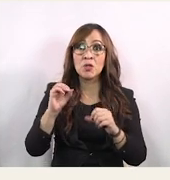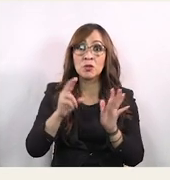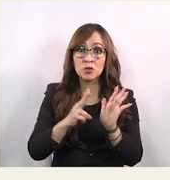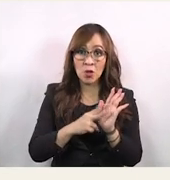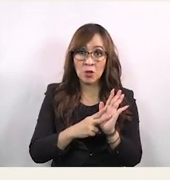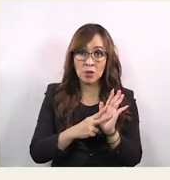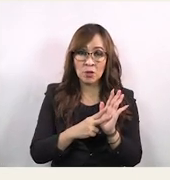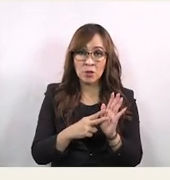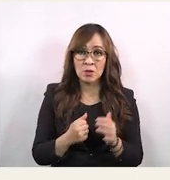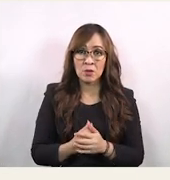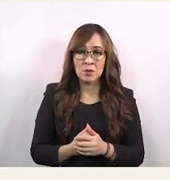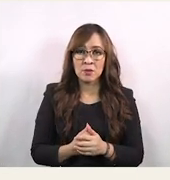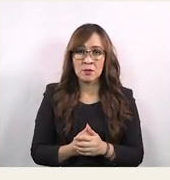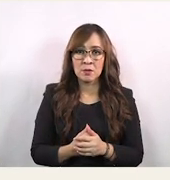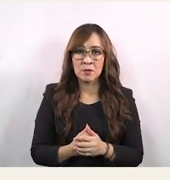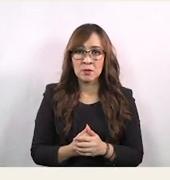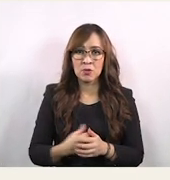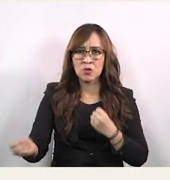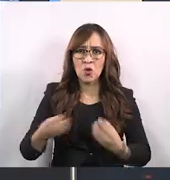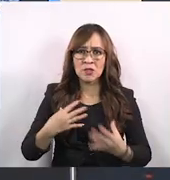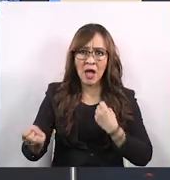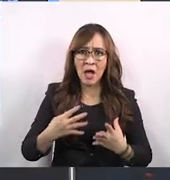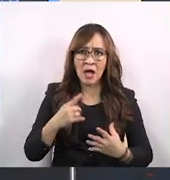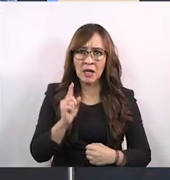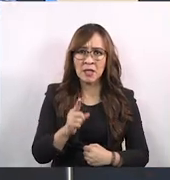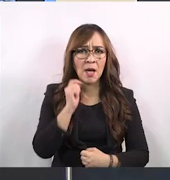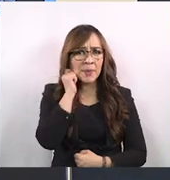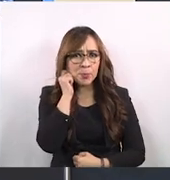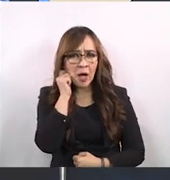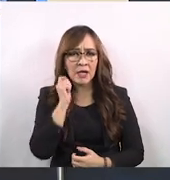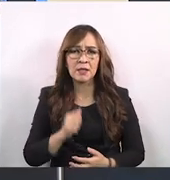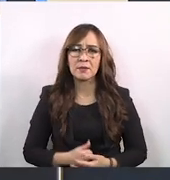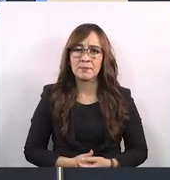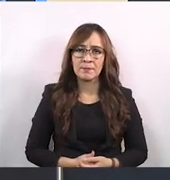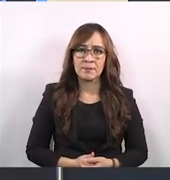Delila Hai ada banyak orang sudah punya istri